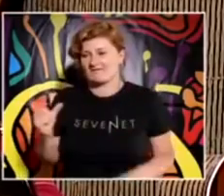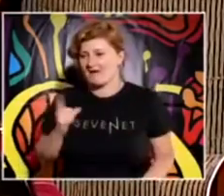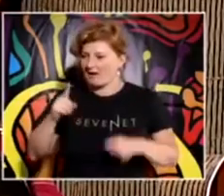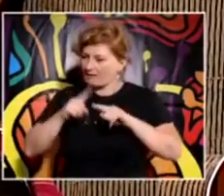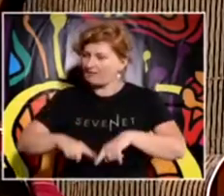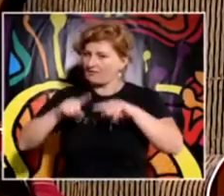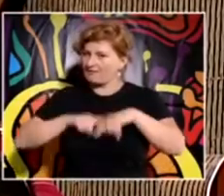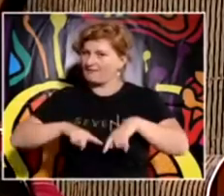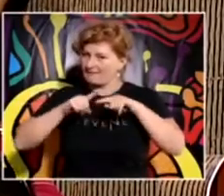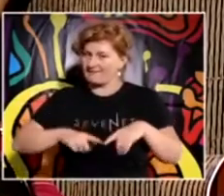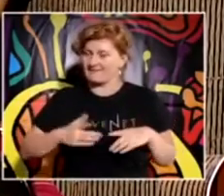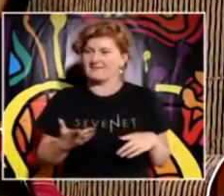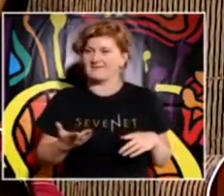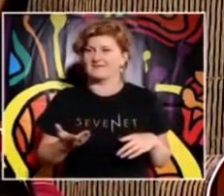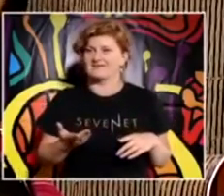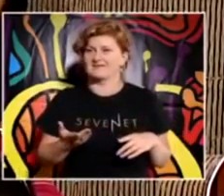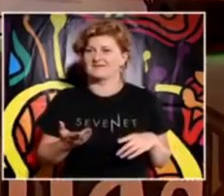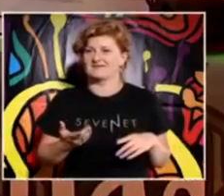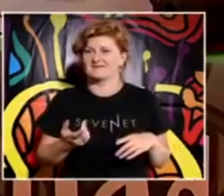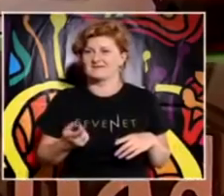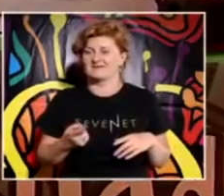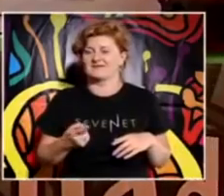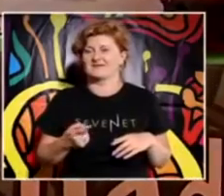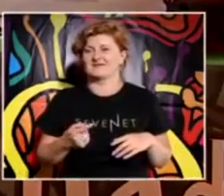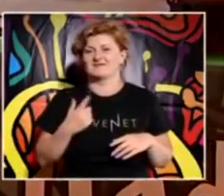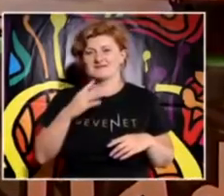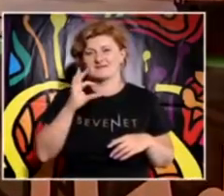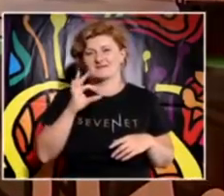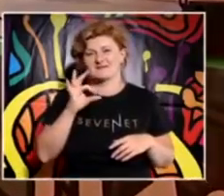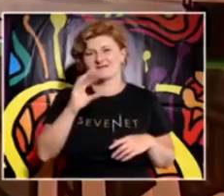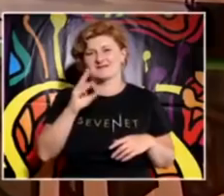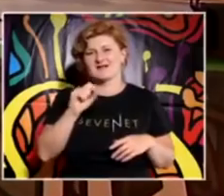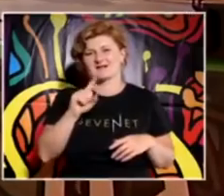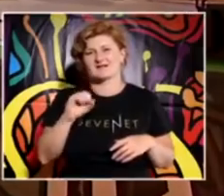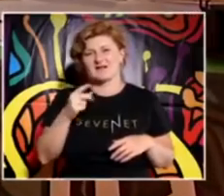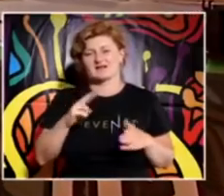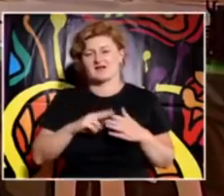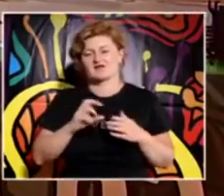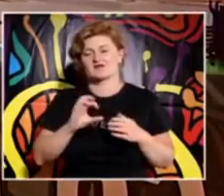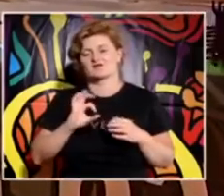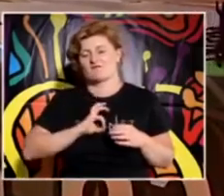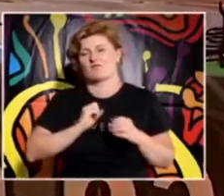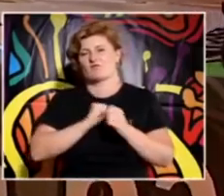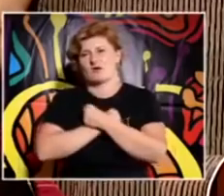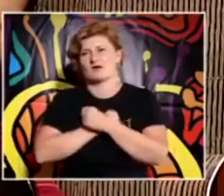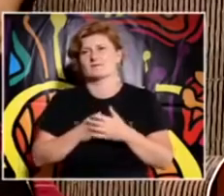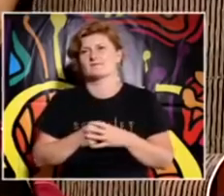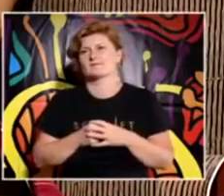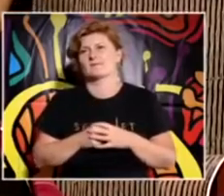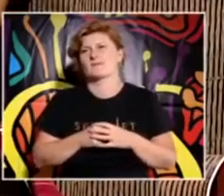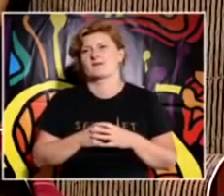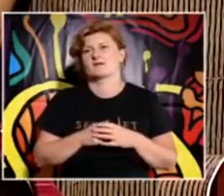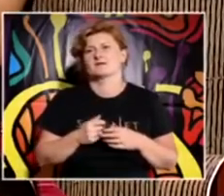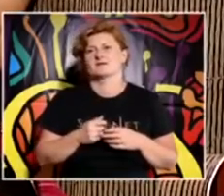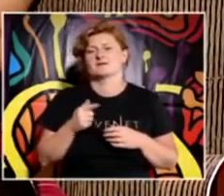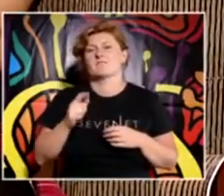to jest coś takiego... To zabrzmiało strasznie czule. Jesteś skazany na swoją ukochaną. Jesteście skazani, ale też pamiętajcie o tym, że nikt podczas